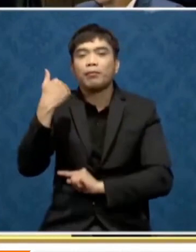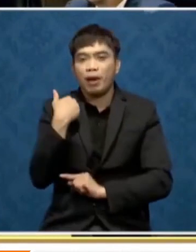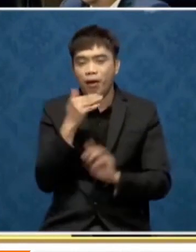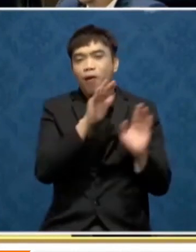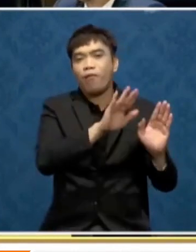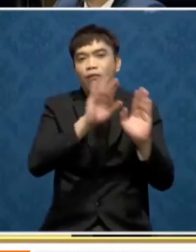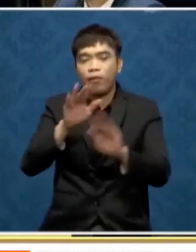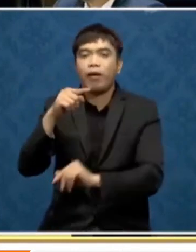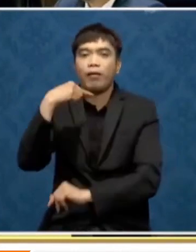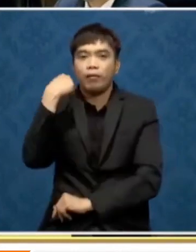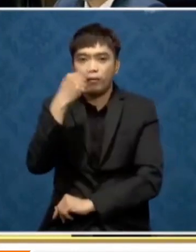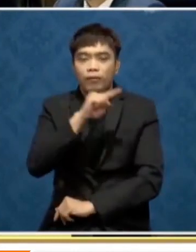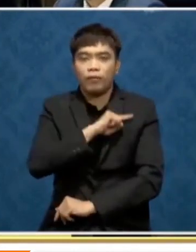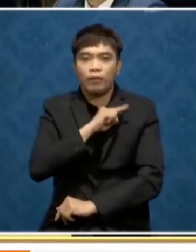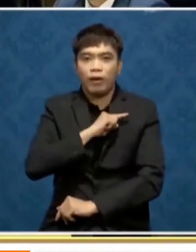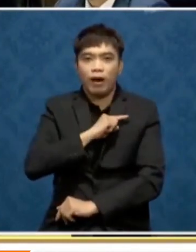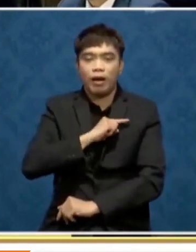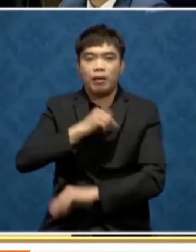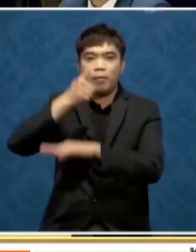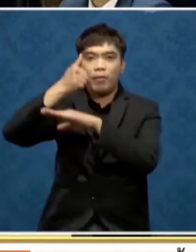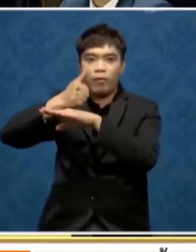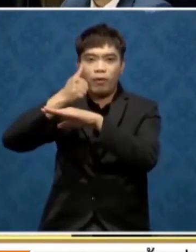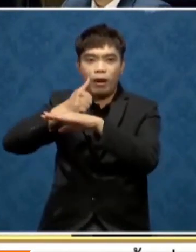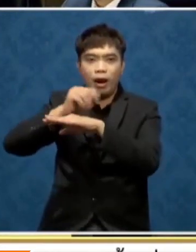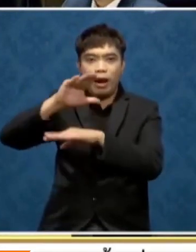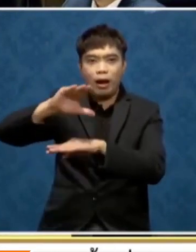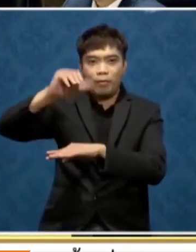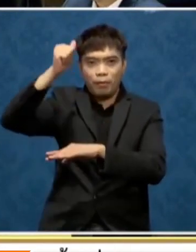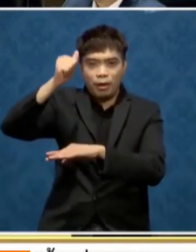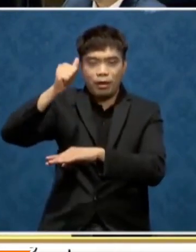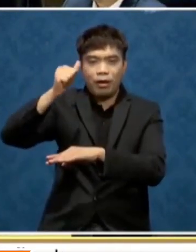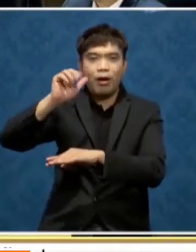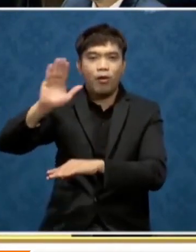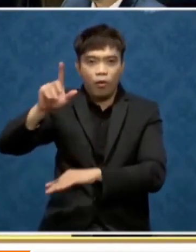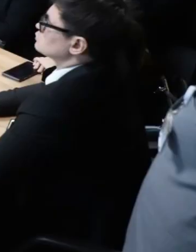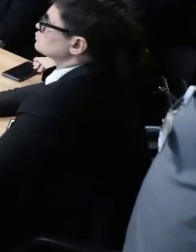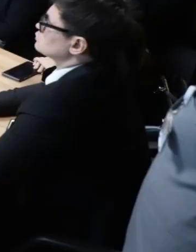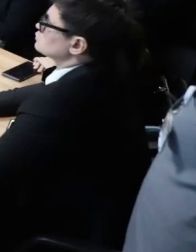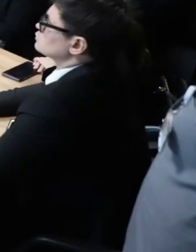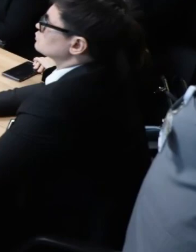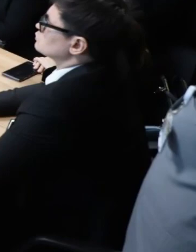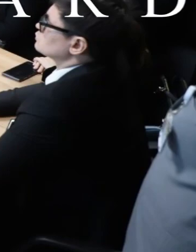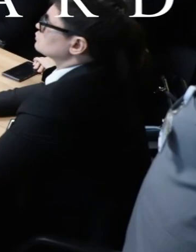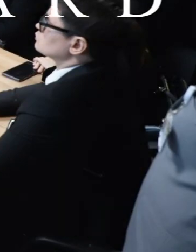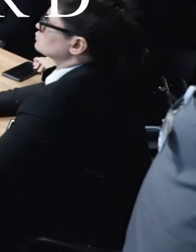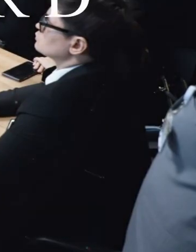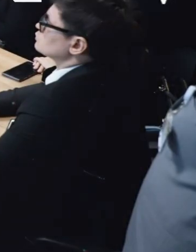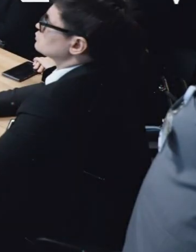ายและทางนายอำเภอแม่สวยในการจัดการเรื่องนี้ด้วยครับขอบคุณมากครับ